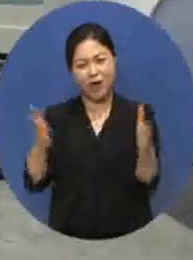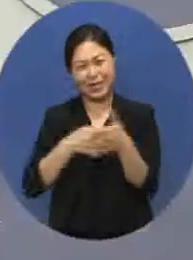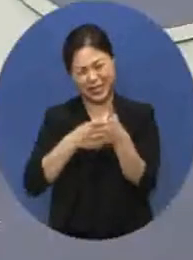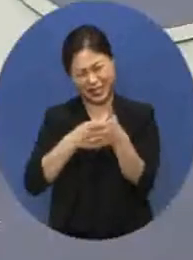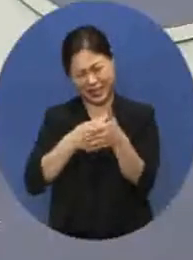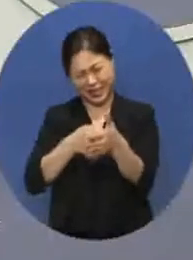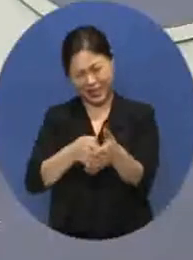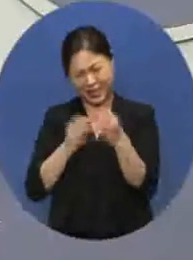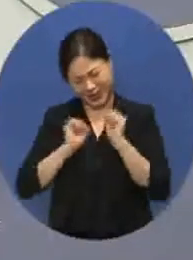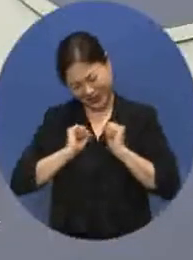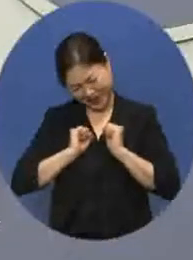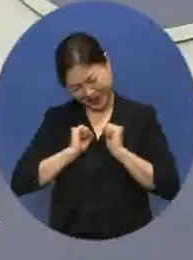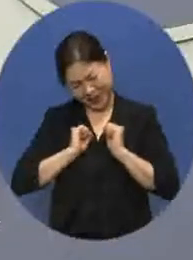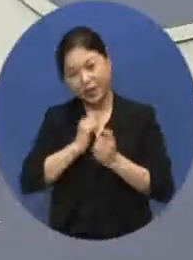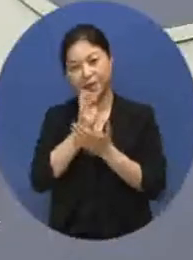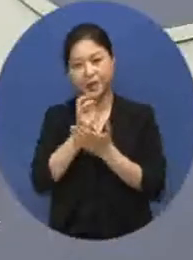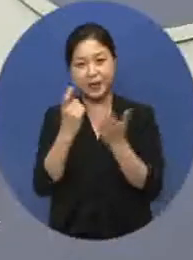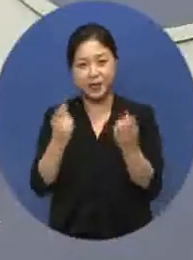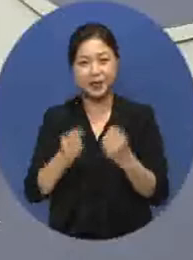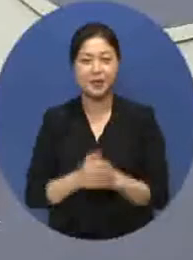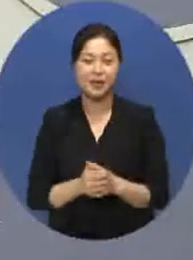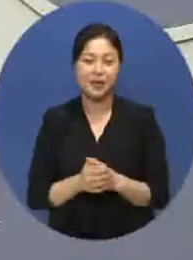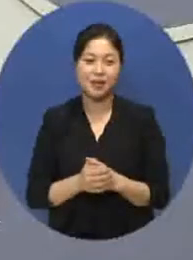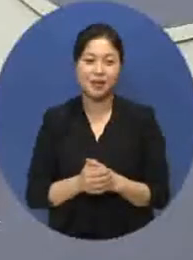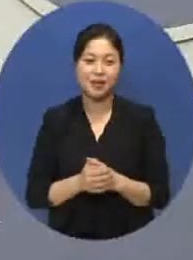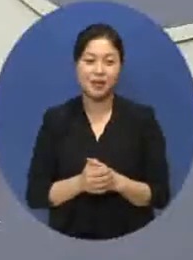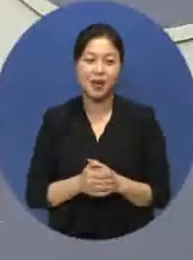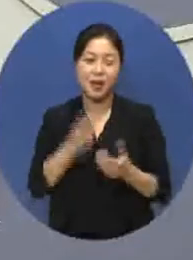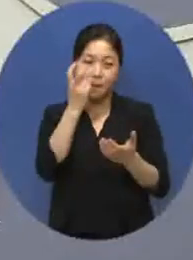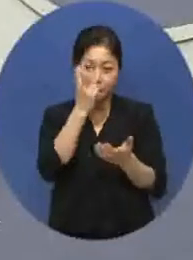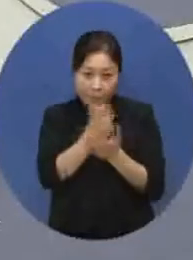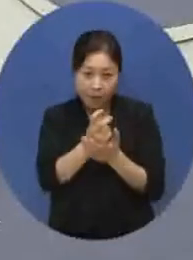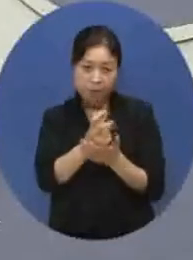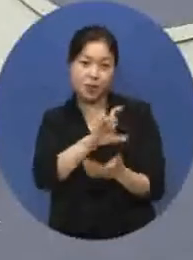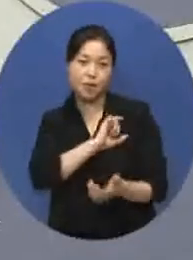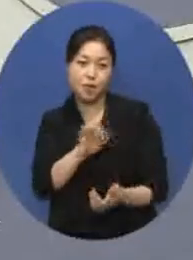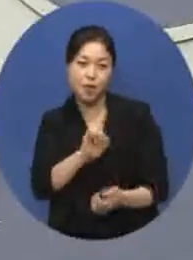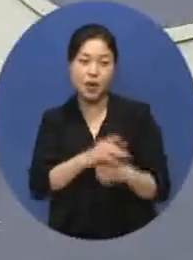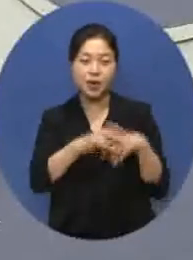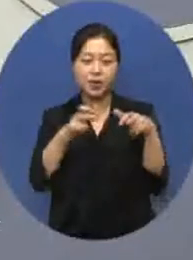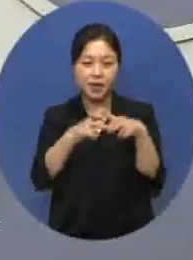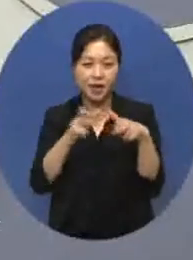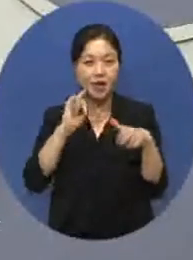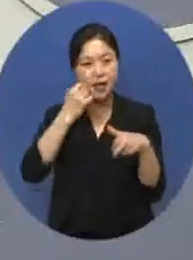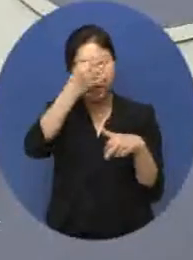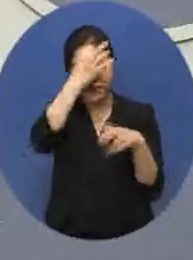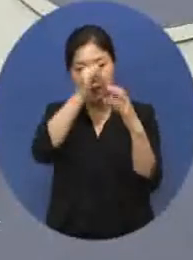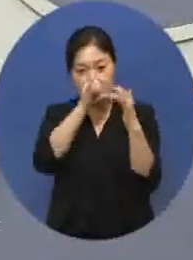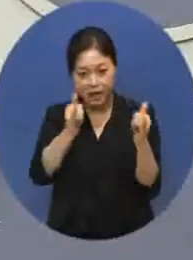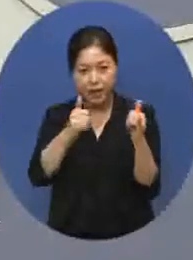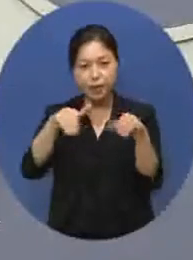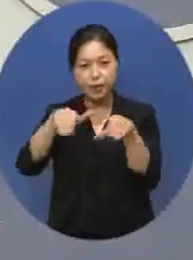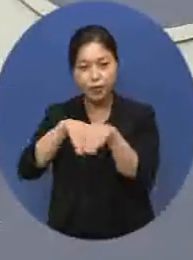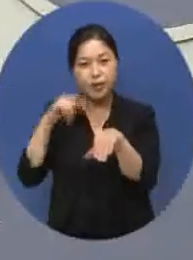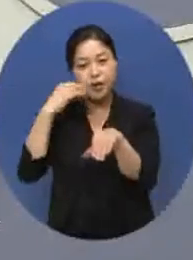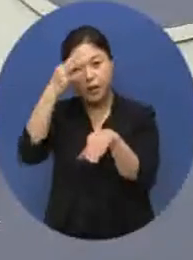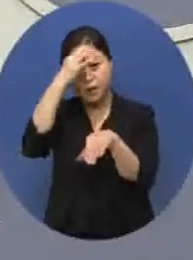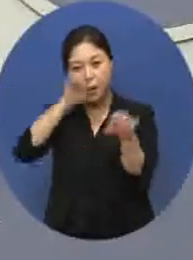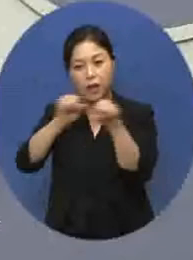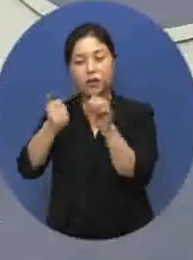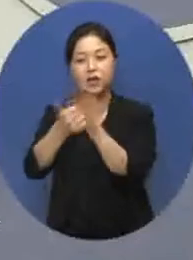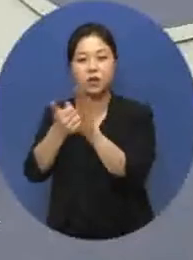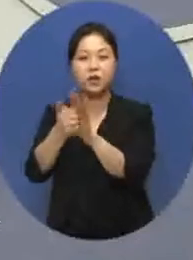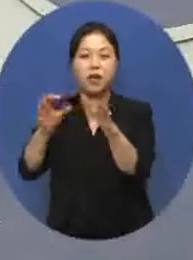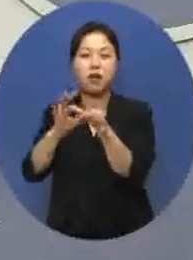법이었는데 그 정확히 뭐 통과된 법의 명칭은 장애 예술인 활동 지원에